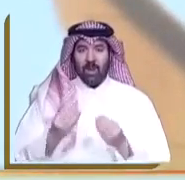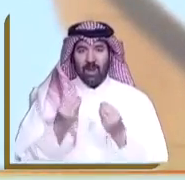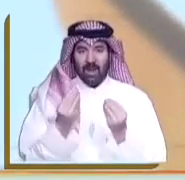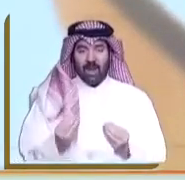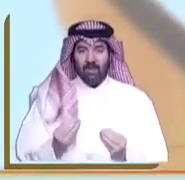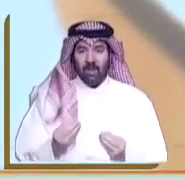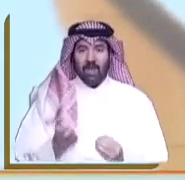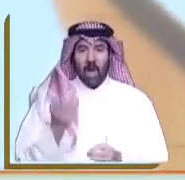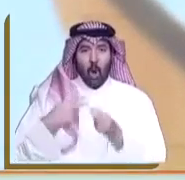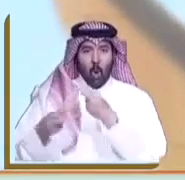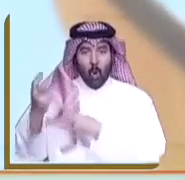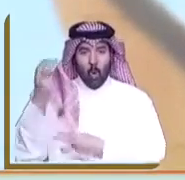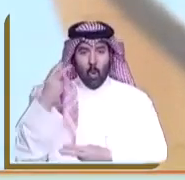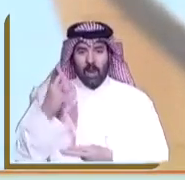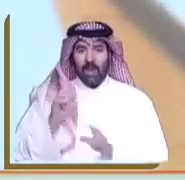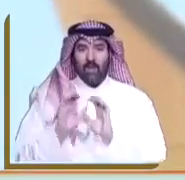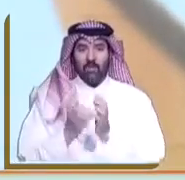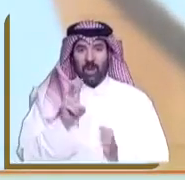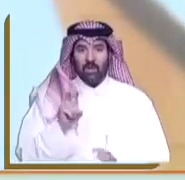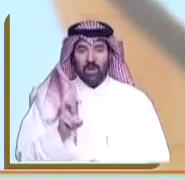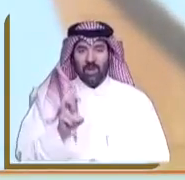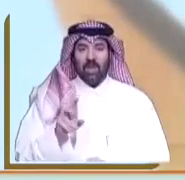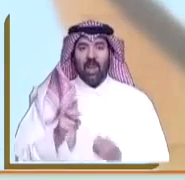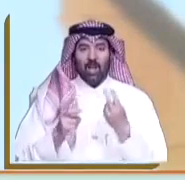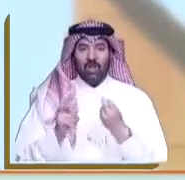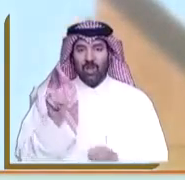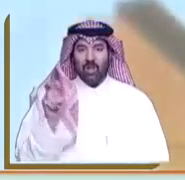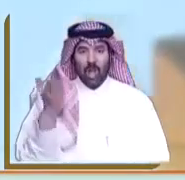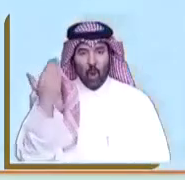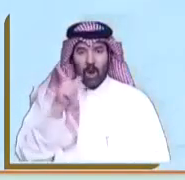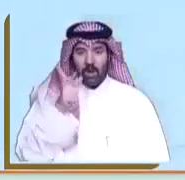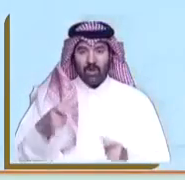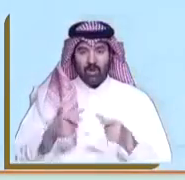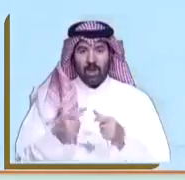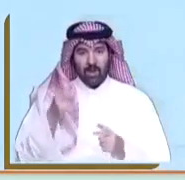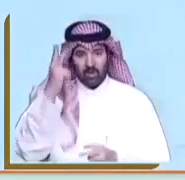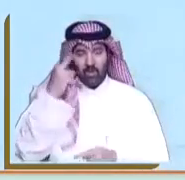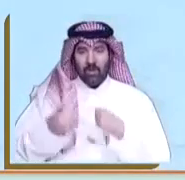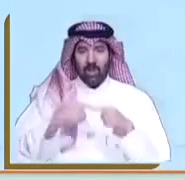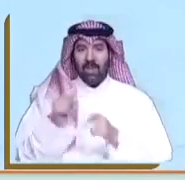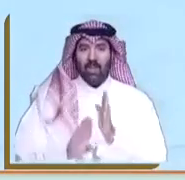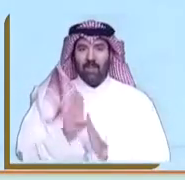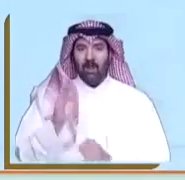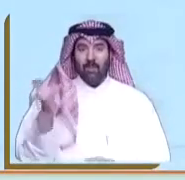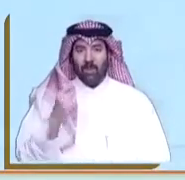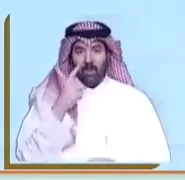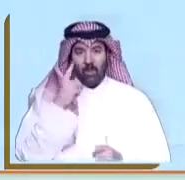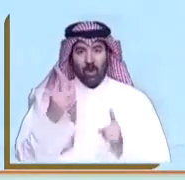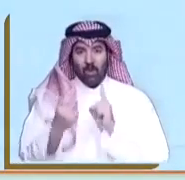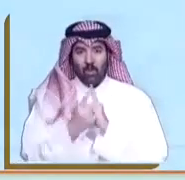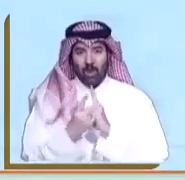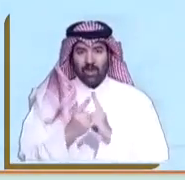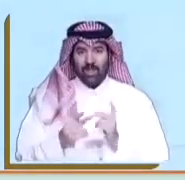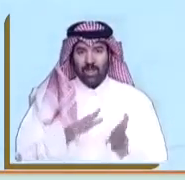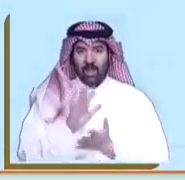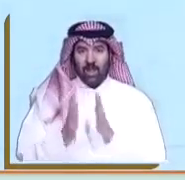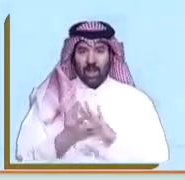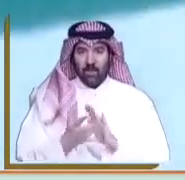نسخة ملهمة من القمة وضعت أسسا لإنجازات تتوالى ومبادرات لمواجهة التحديات